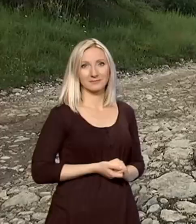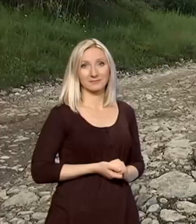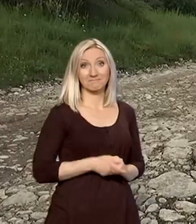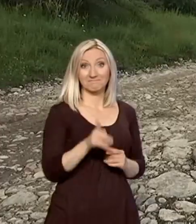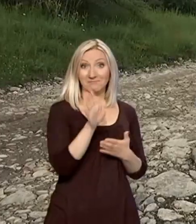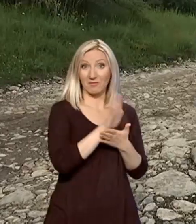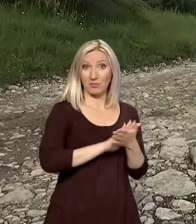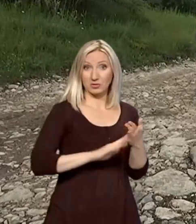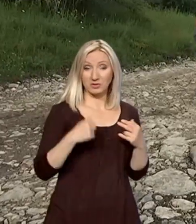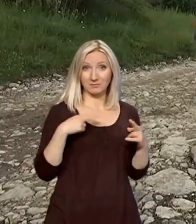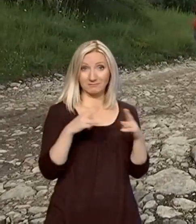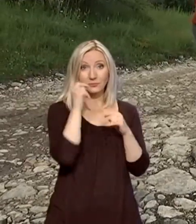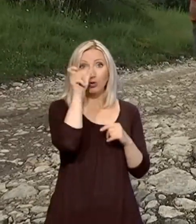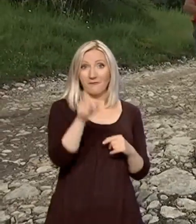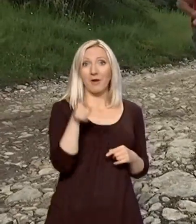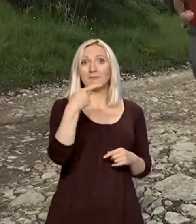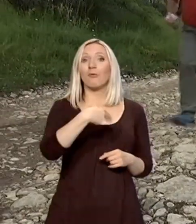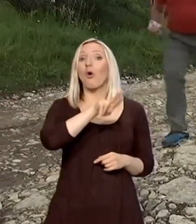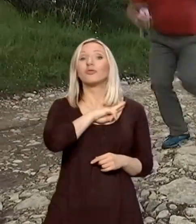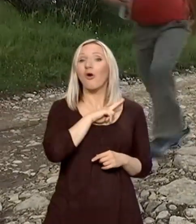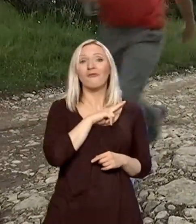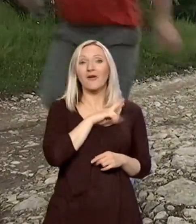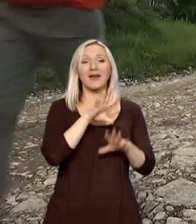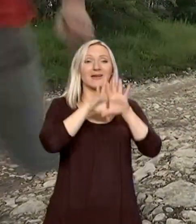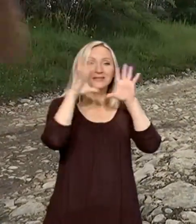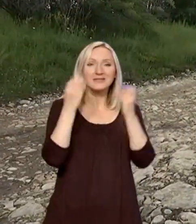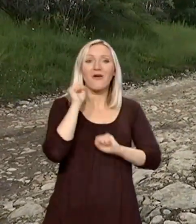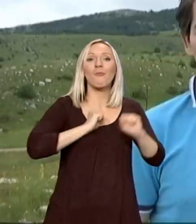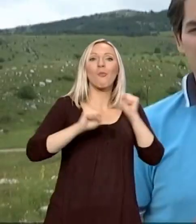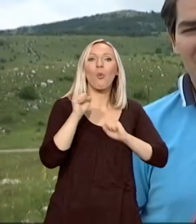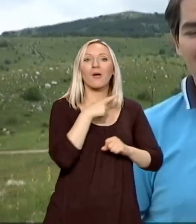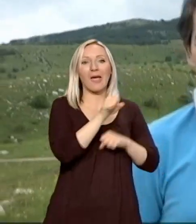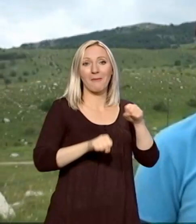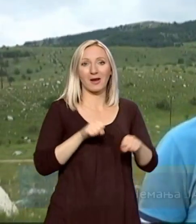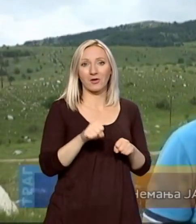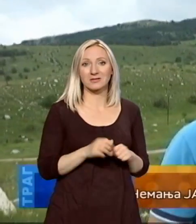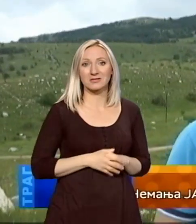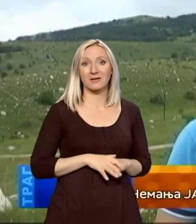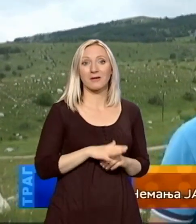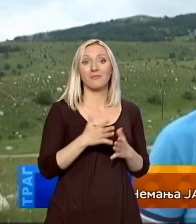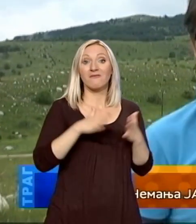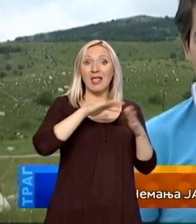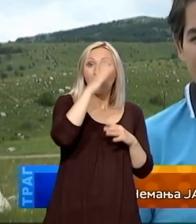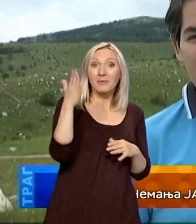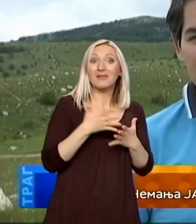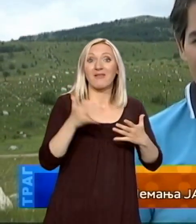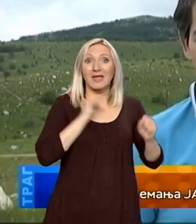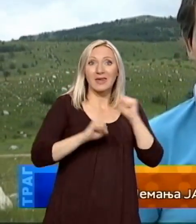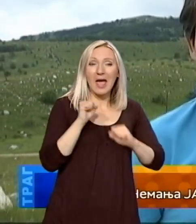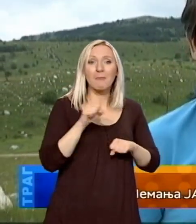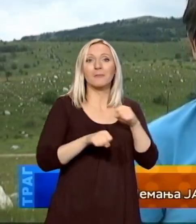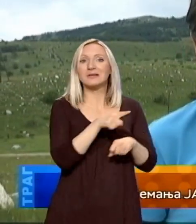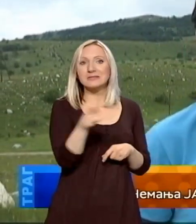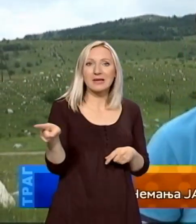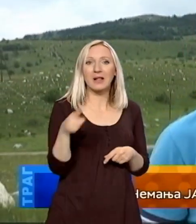Na početku smo sustigli čoveka koji je bio odgovoran za sve muke maratonaca. U svako veliko brdo i veliki napor biciklisti pominju jedno